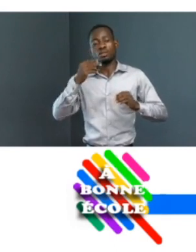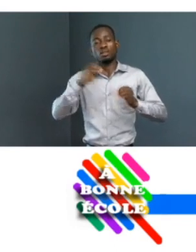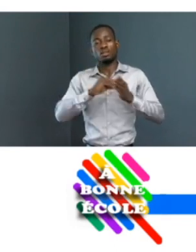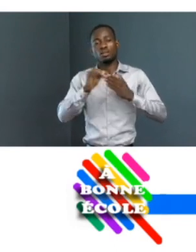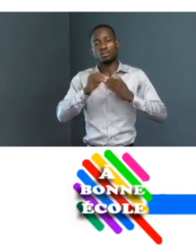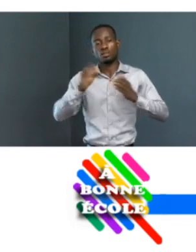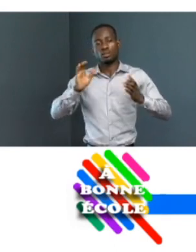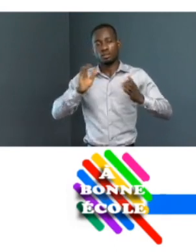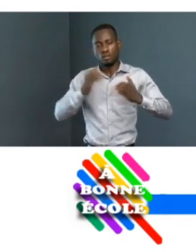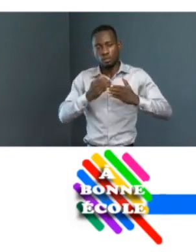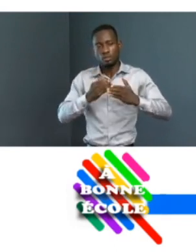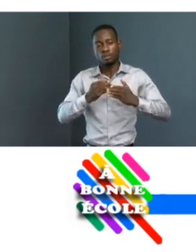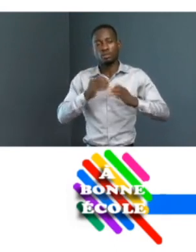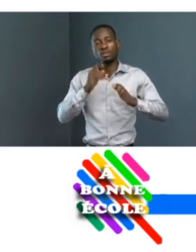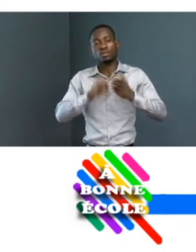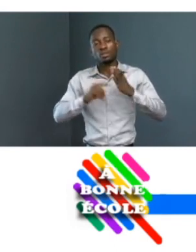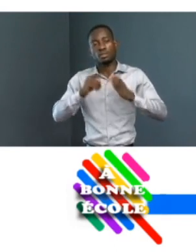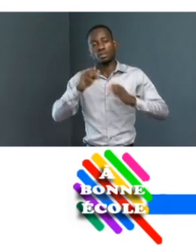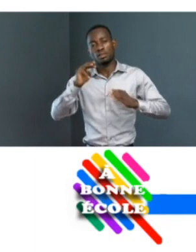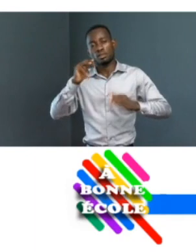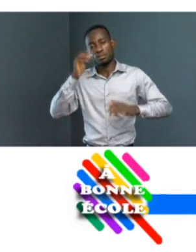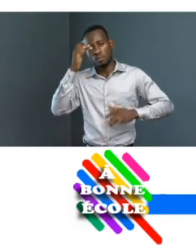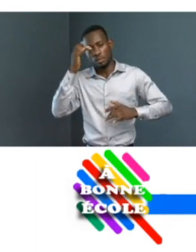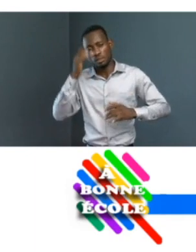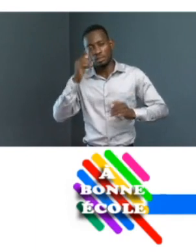question, quel mal chacun d'eux souffre-t-il?